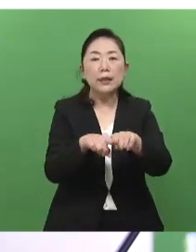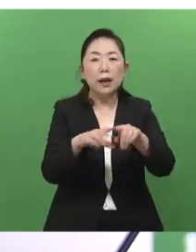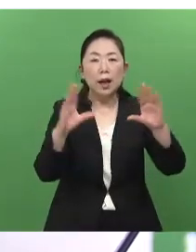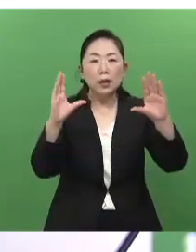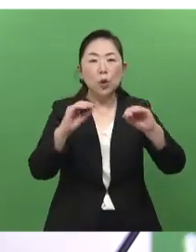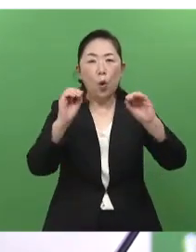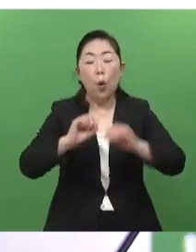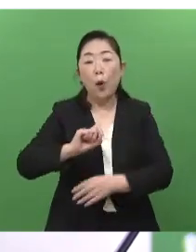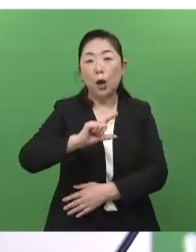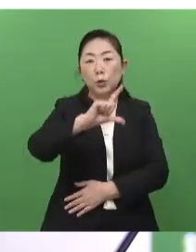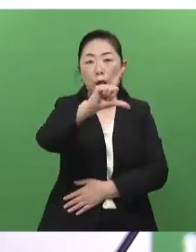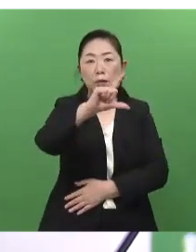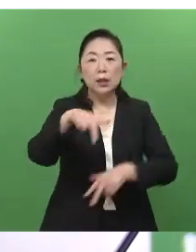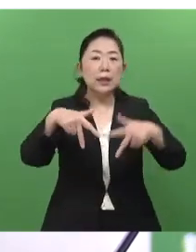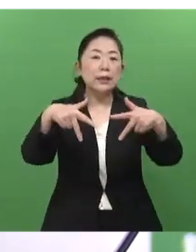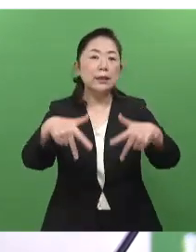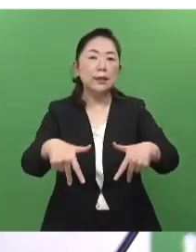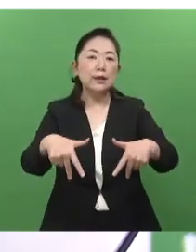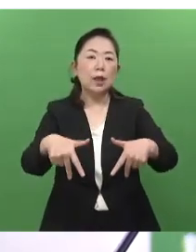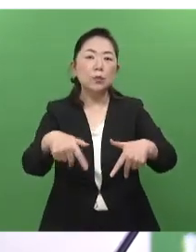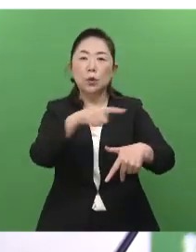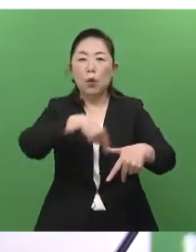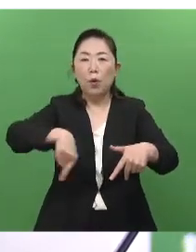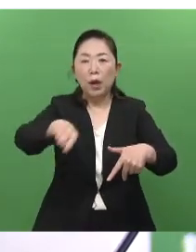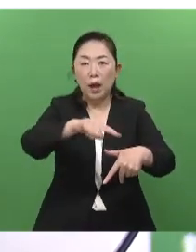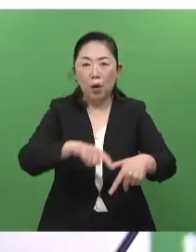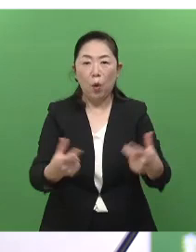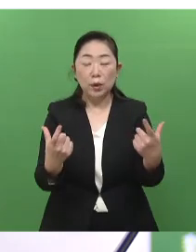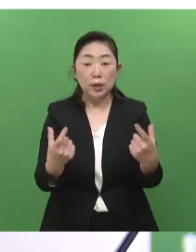るというシステム、これをそれぞれ